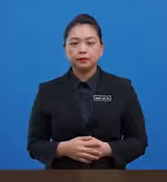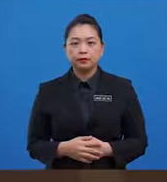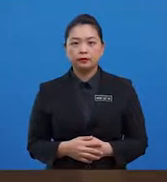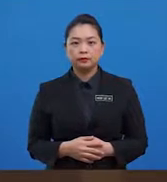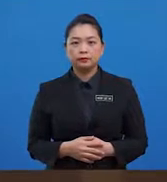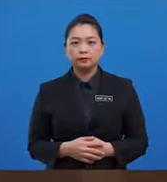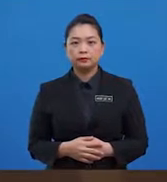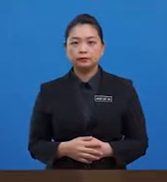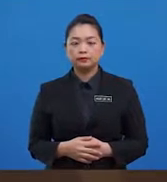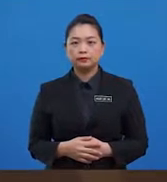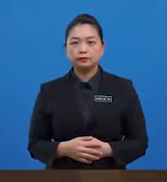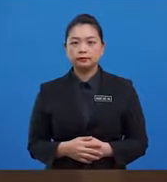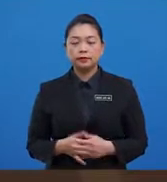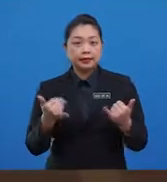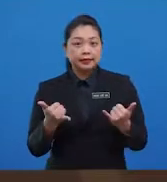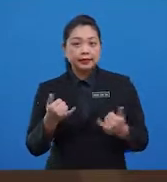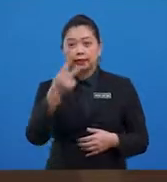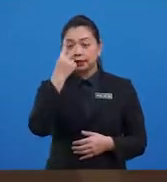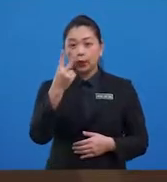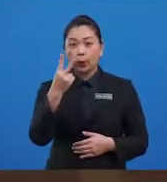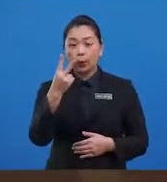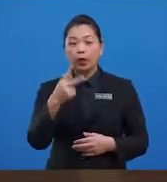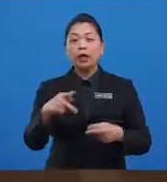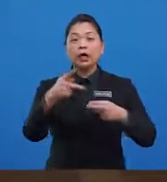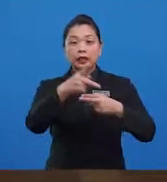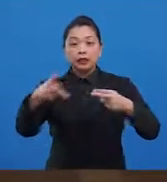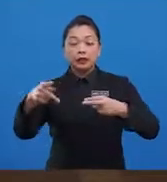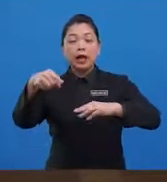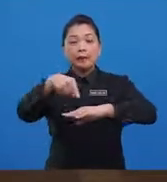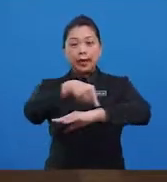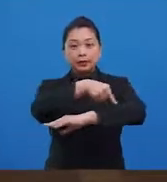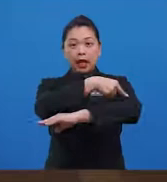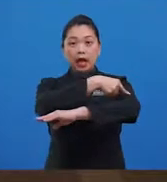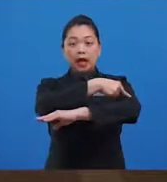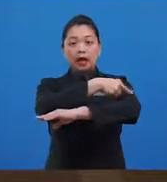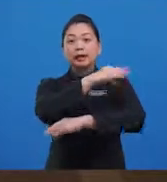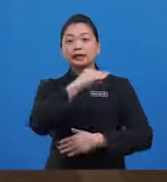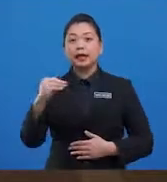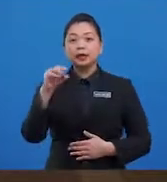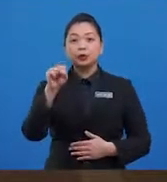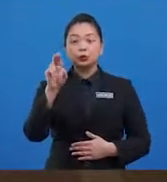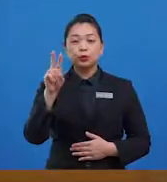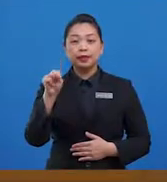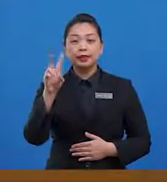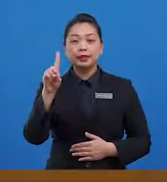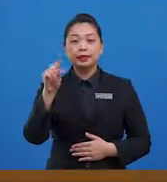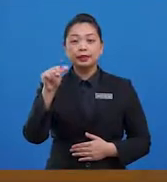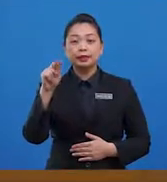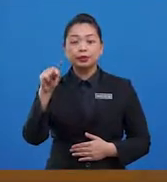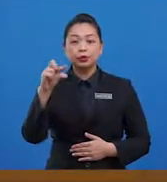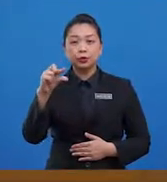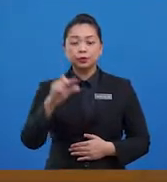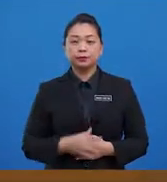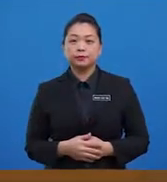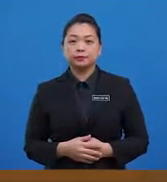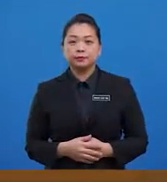mari kita lihat tentang pedang, keris panjang dan sundang diraja. Alat kebesaran